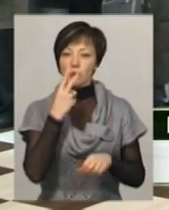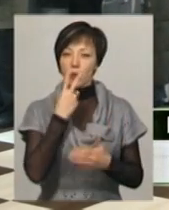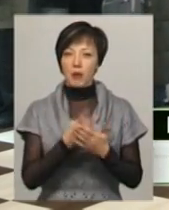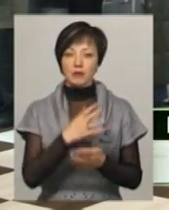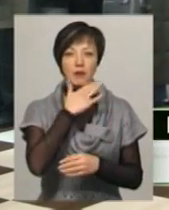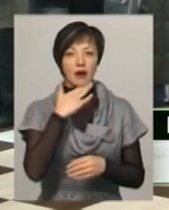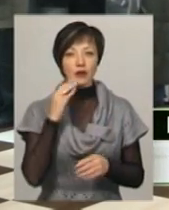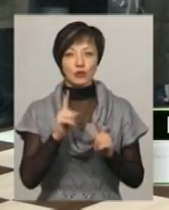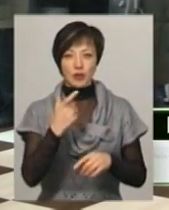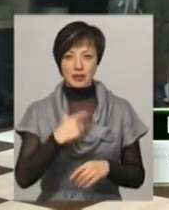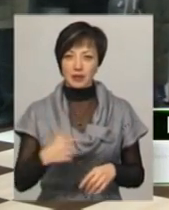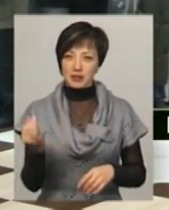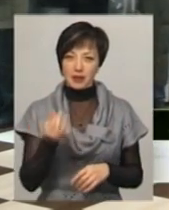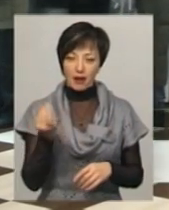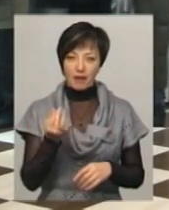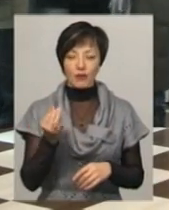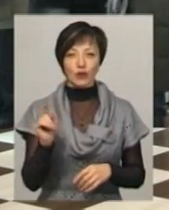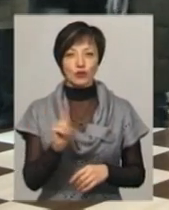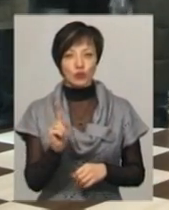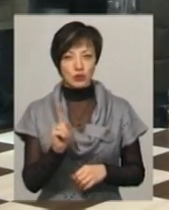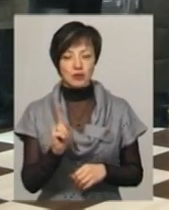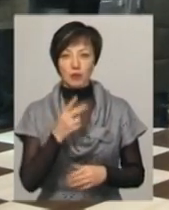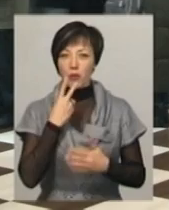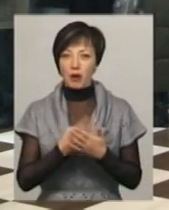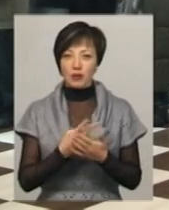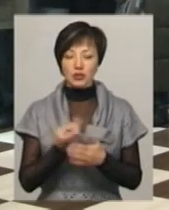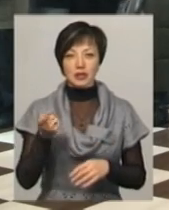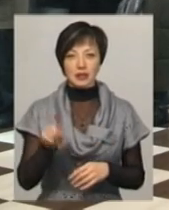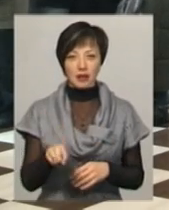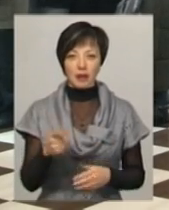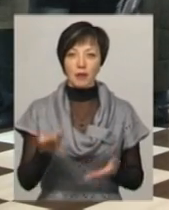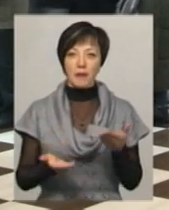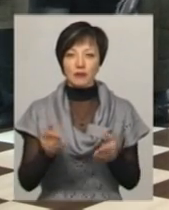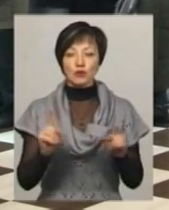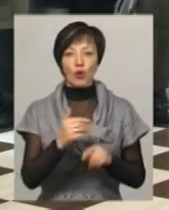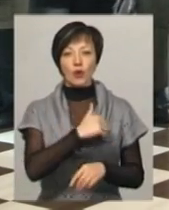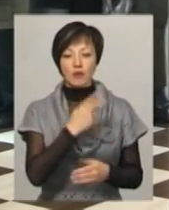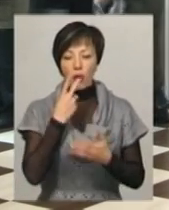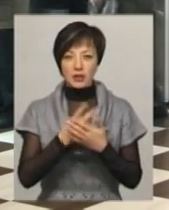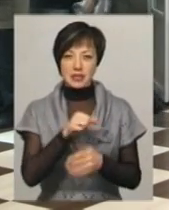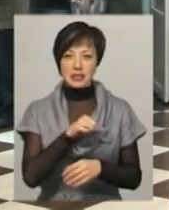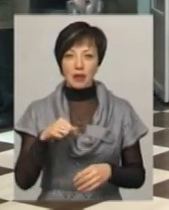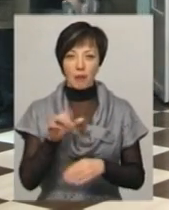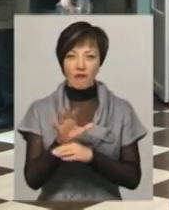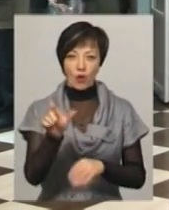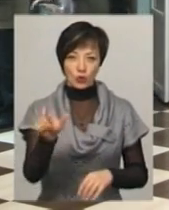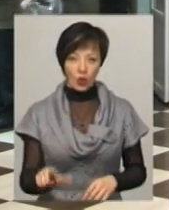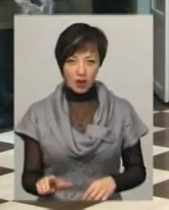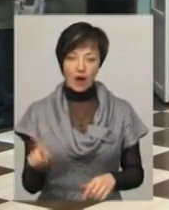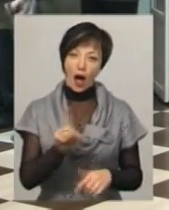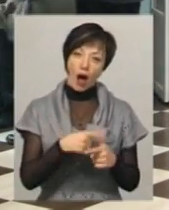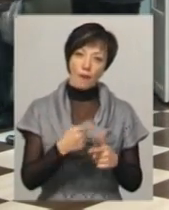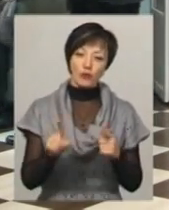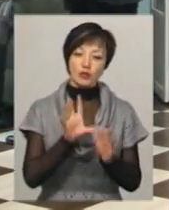побачити там багато чого для себе цікавого і щось побачити те, напевно, що хотів показати сам фотограф, або що